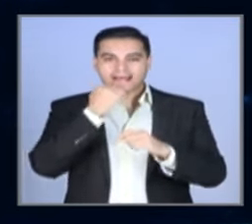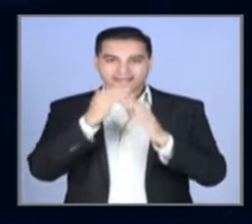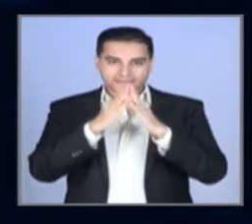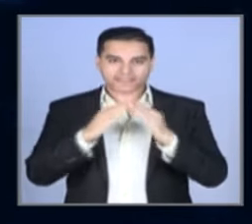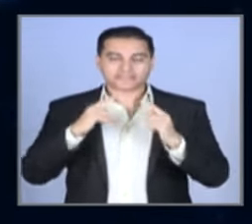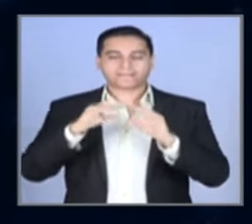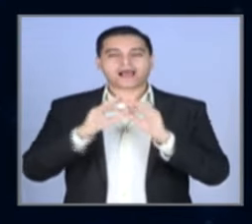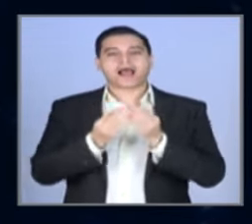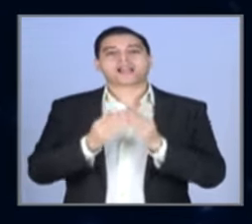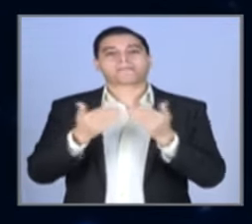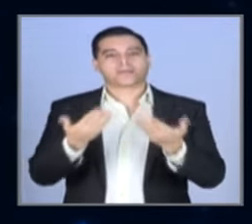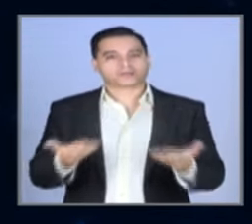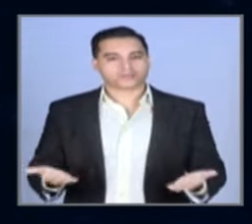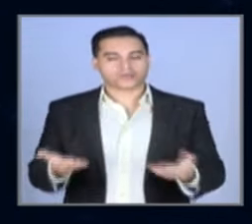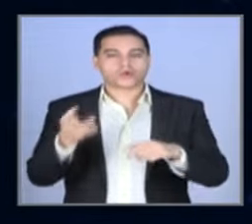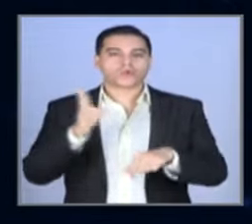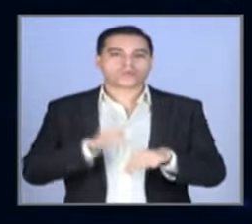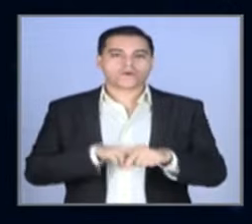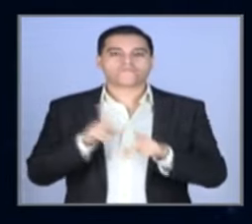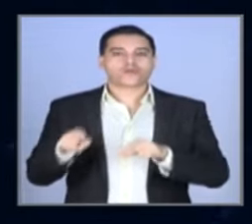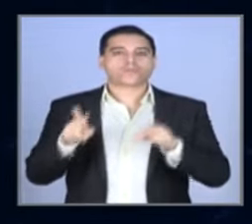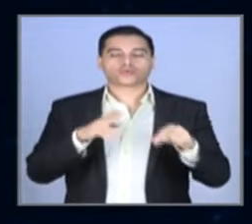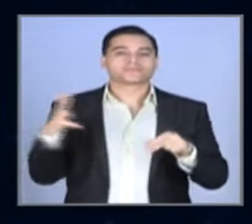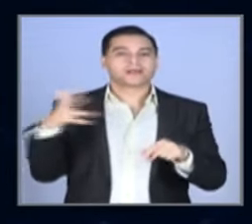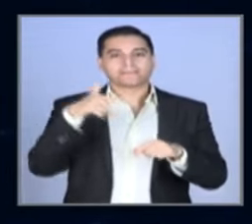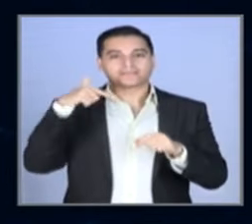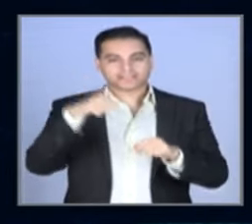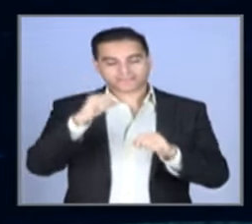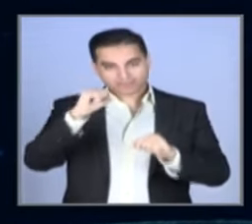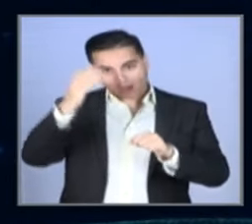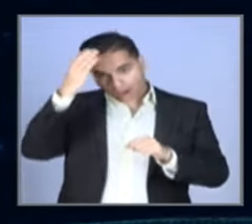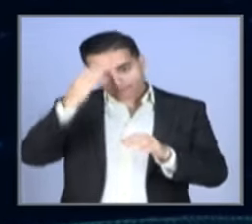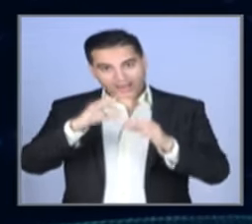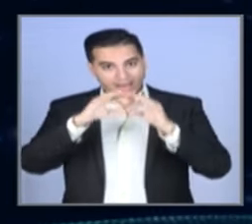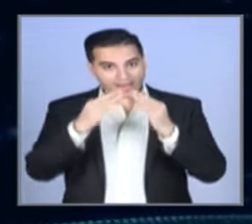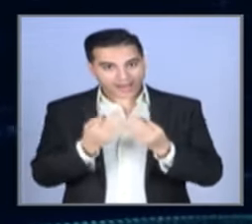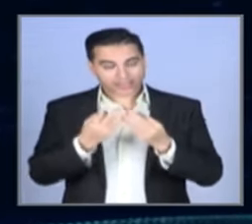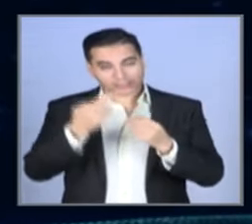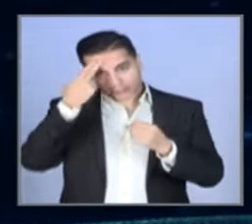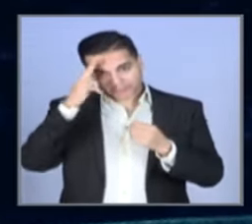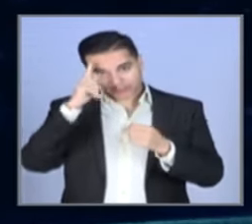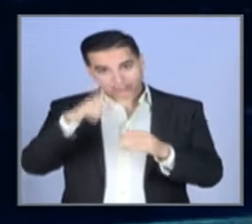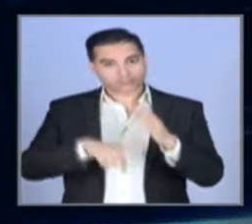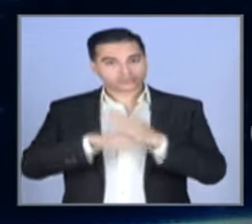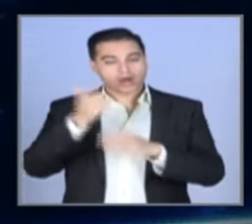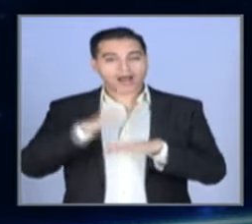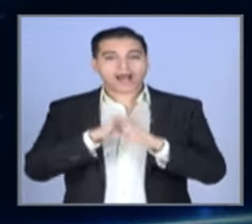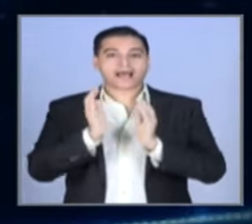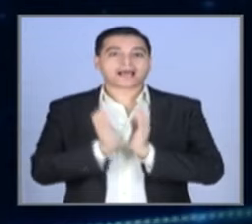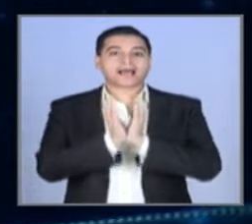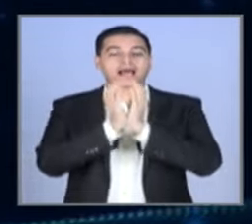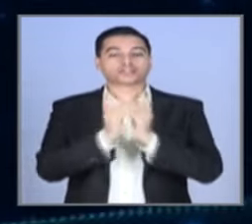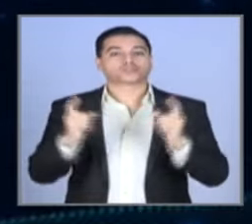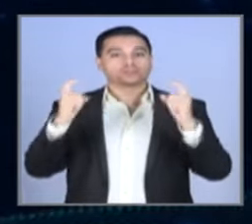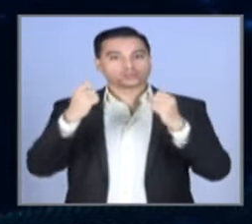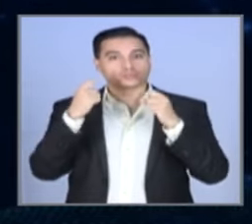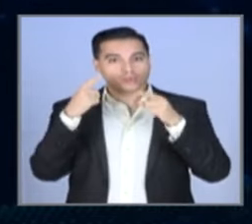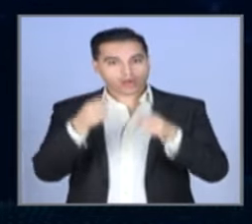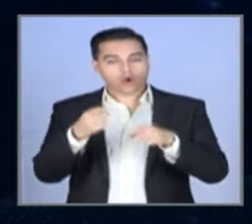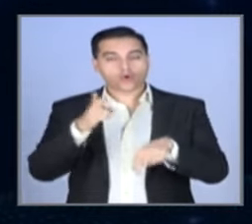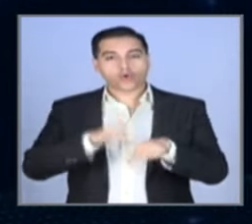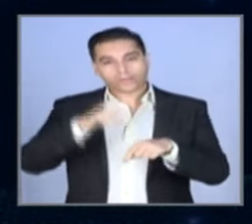المصري، بنك اهل مصر. في الموسم السادس من العباقره عائلات، مين يا ترى اللي حيفوز بكاس البطوله؟